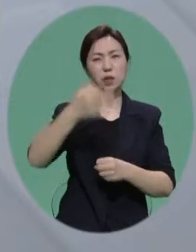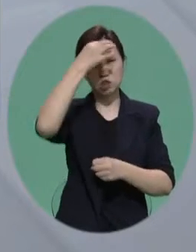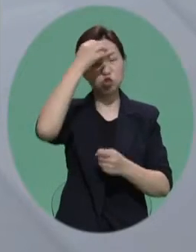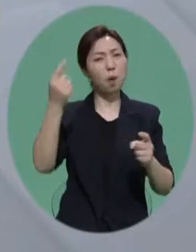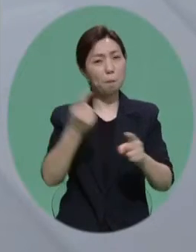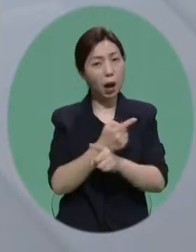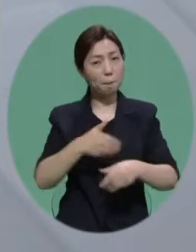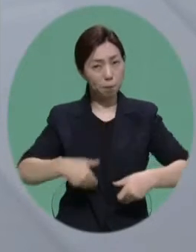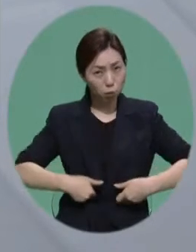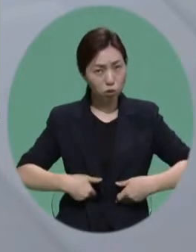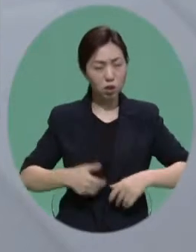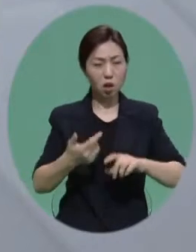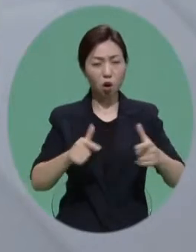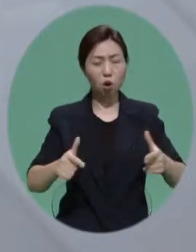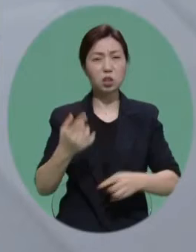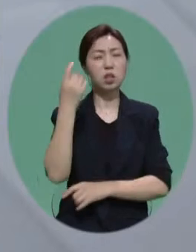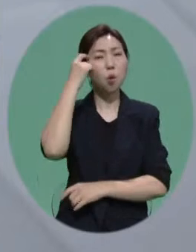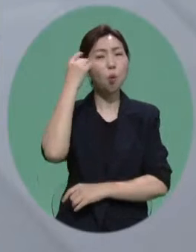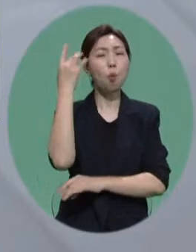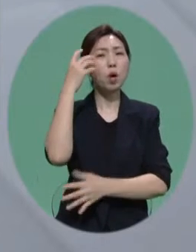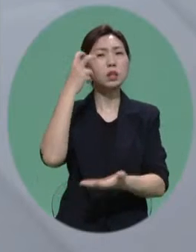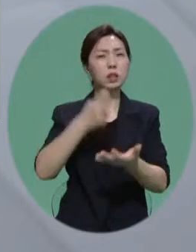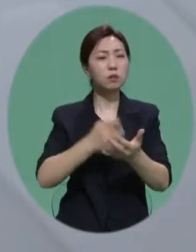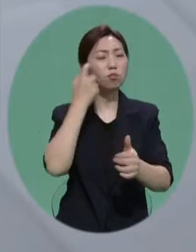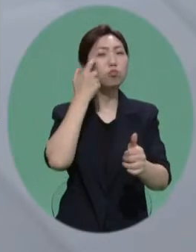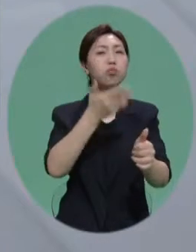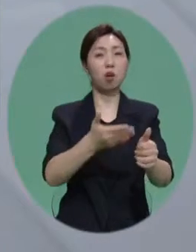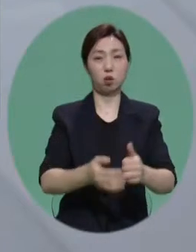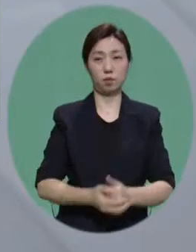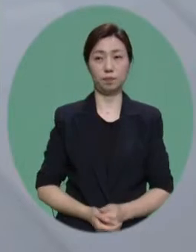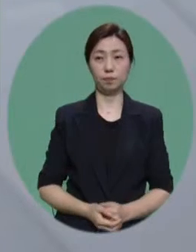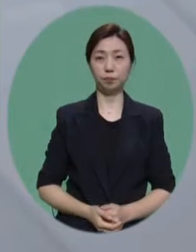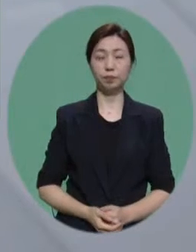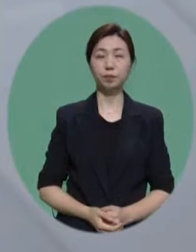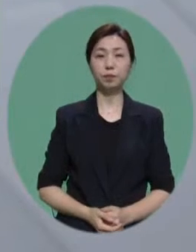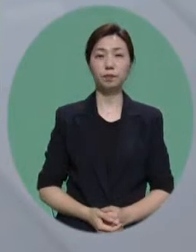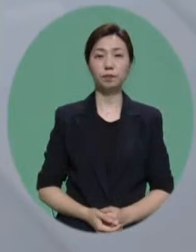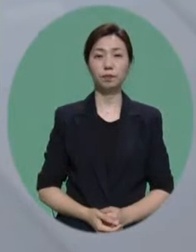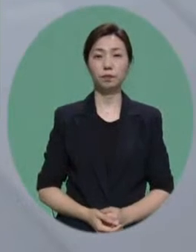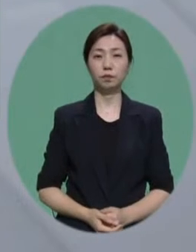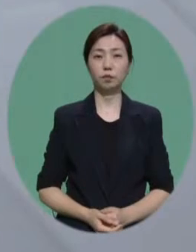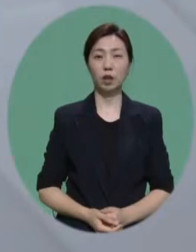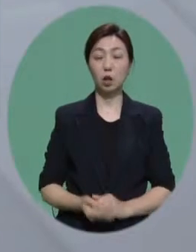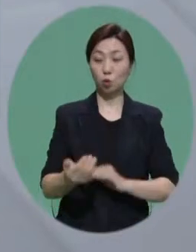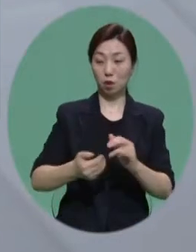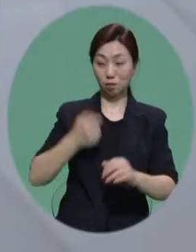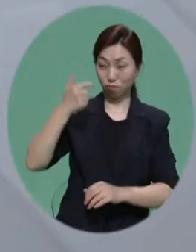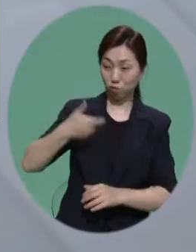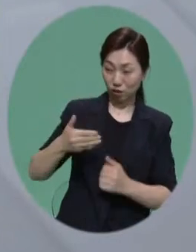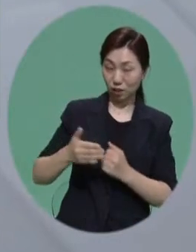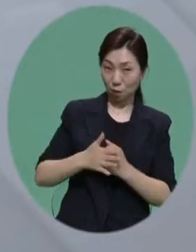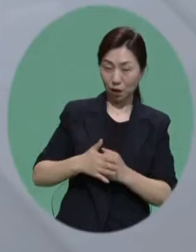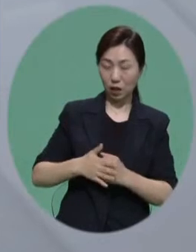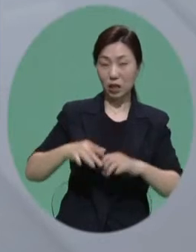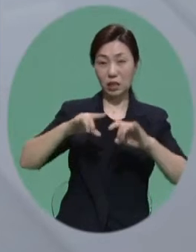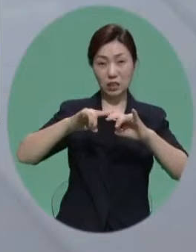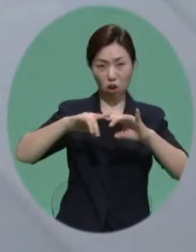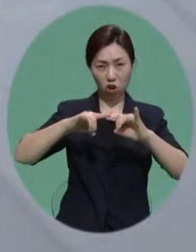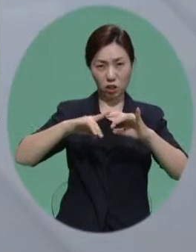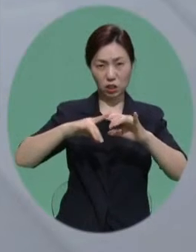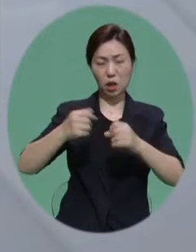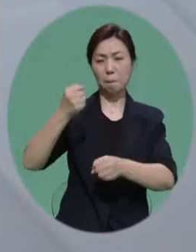필요해서 말씀드립니다 그래서 아까 뭐 그렇게 물으시니 까지 악아 아 에너지 믹스의